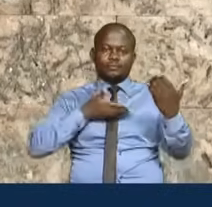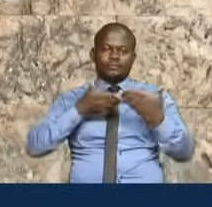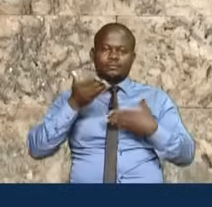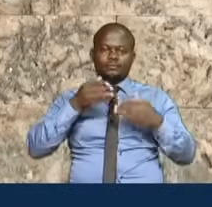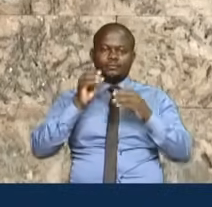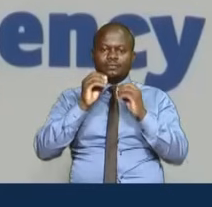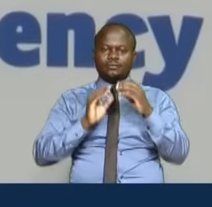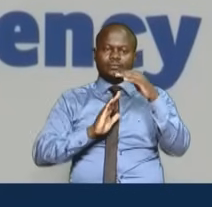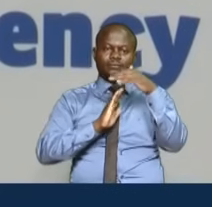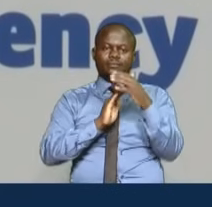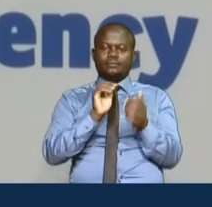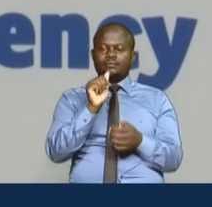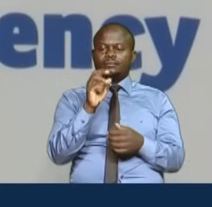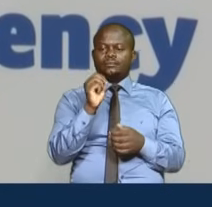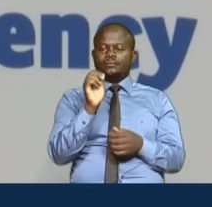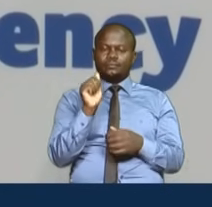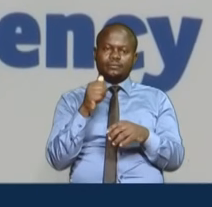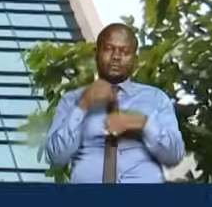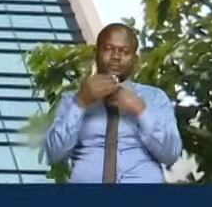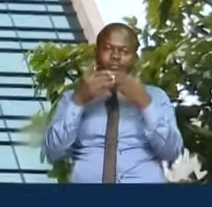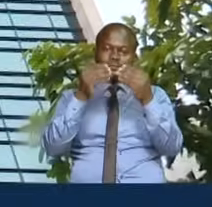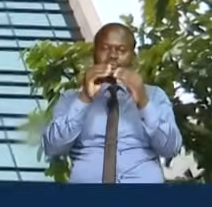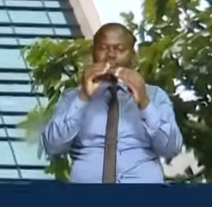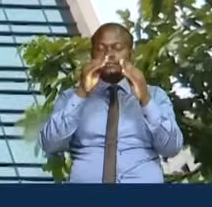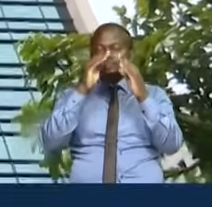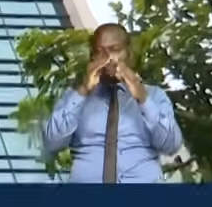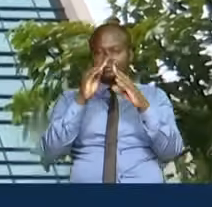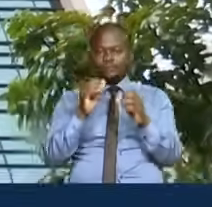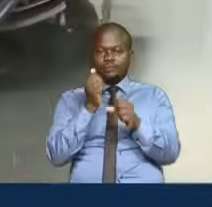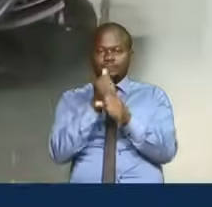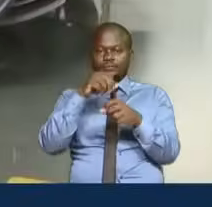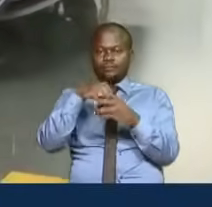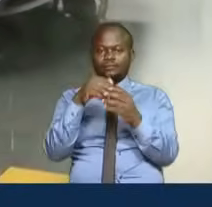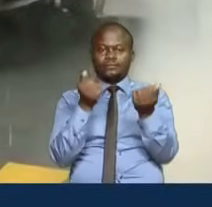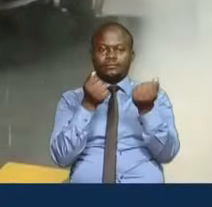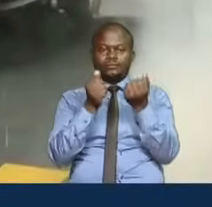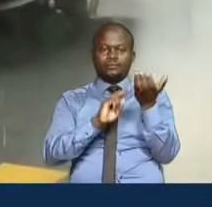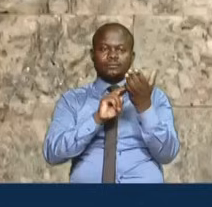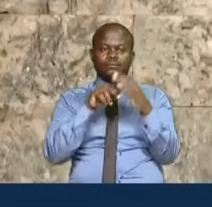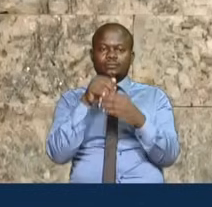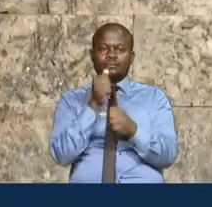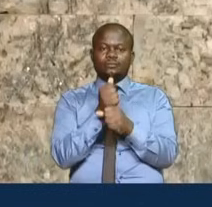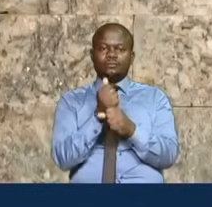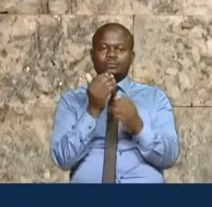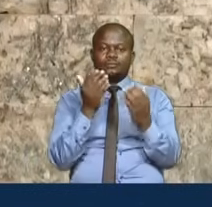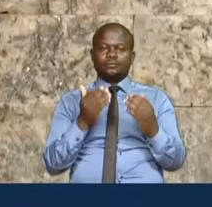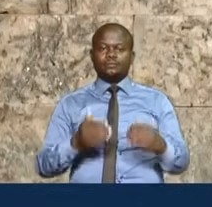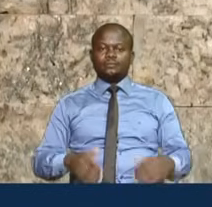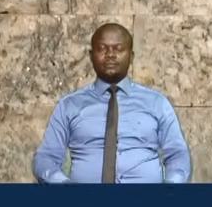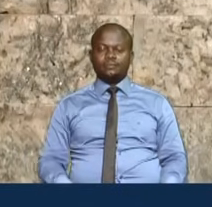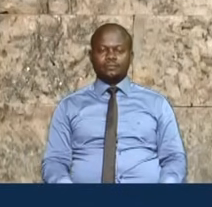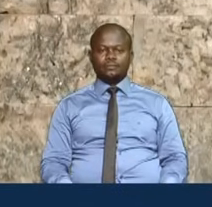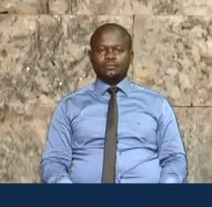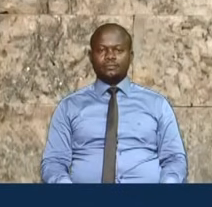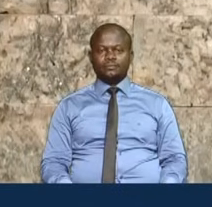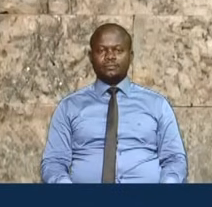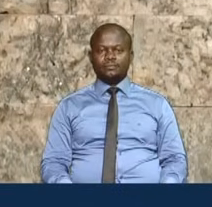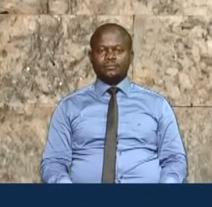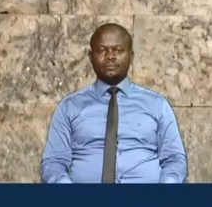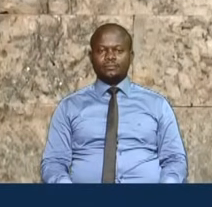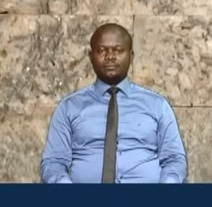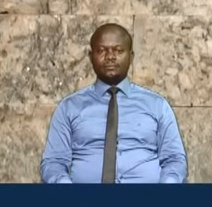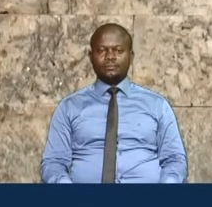gikuru cy'ikigo AMA bakagiha inyubako yo gukoreramo n'imodoka zo kwifashisha mu kazi. Dans le processus de